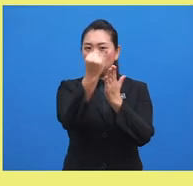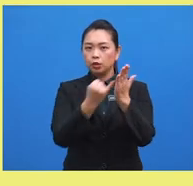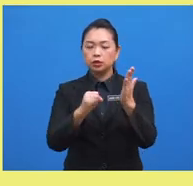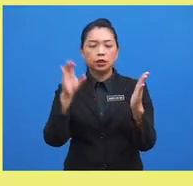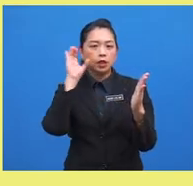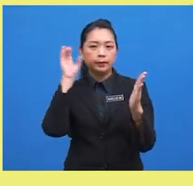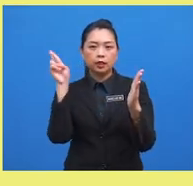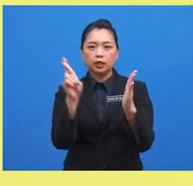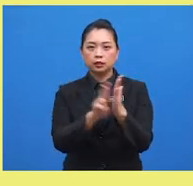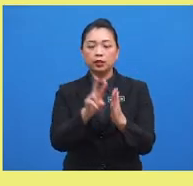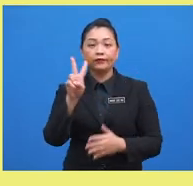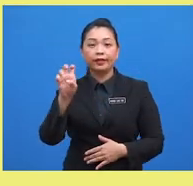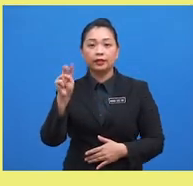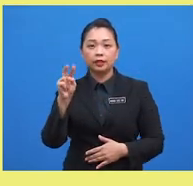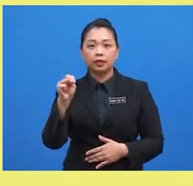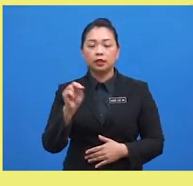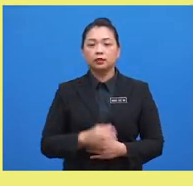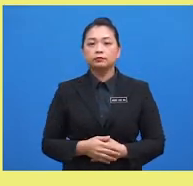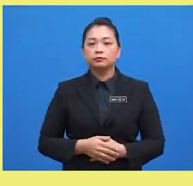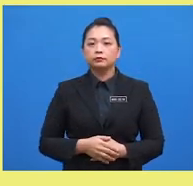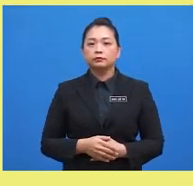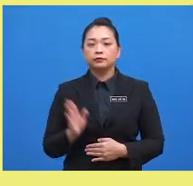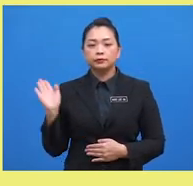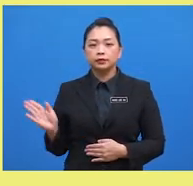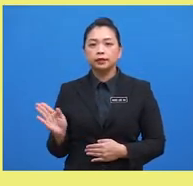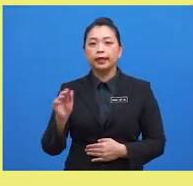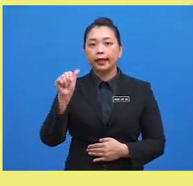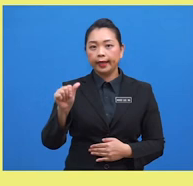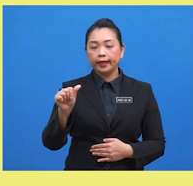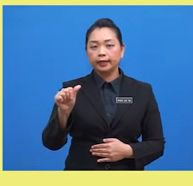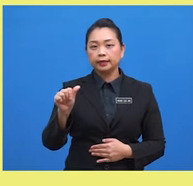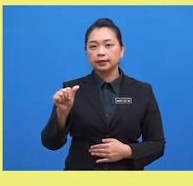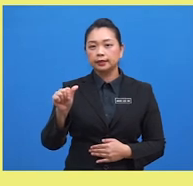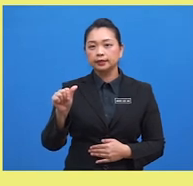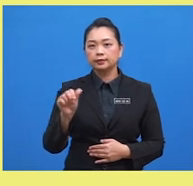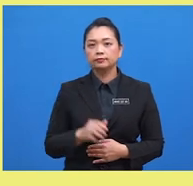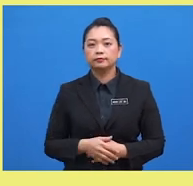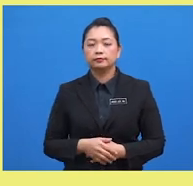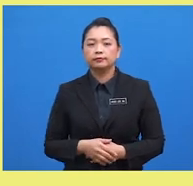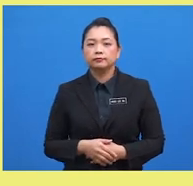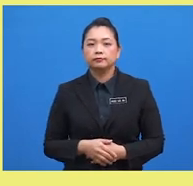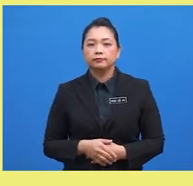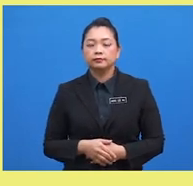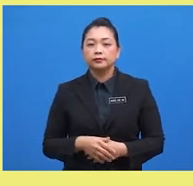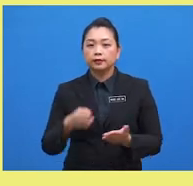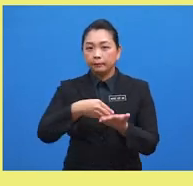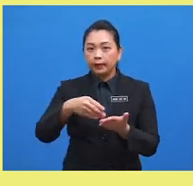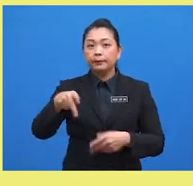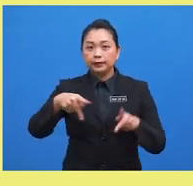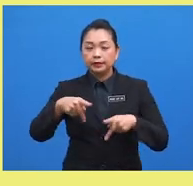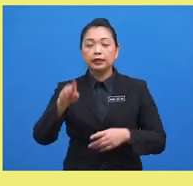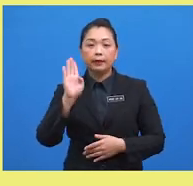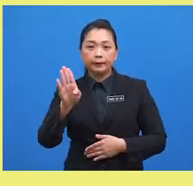melukis gambarajah Venn di mana set A ialah bilangan yang beli beg plastik, set